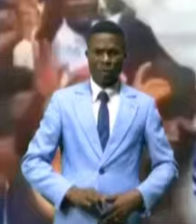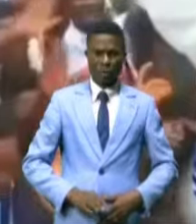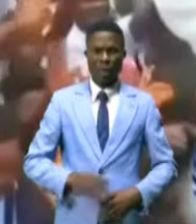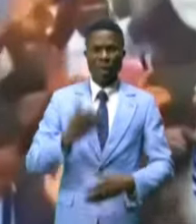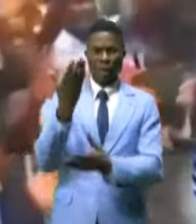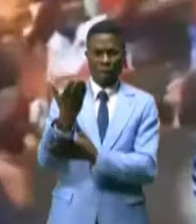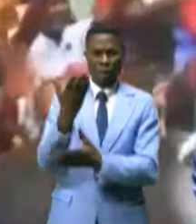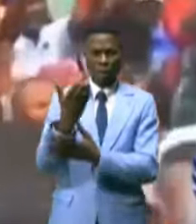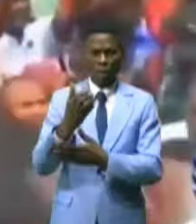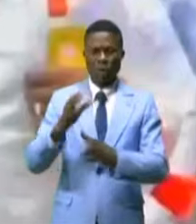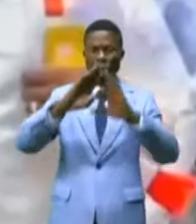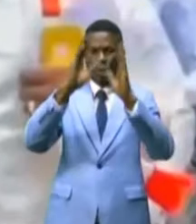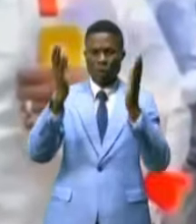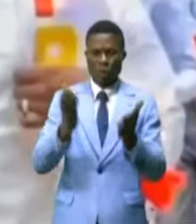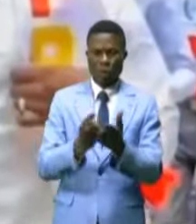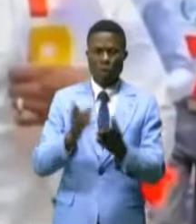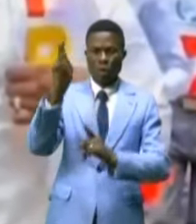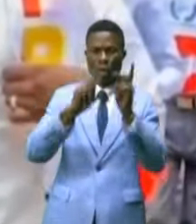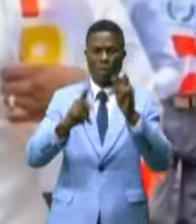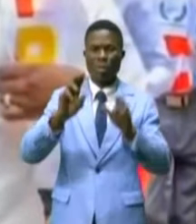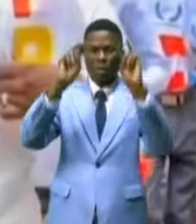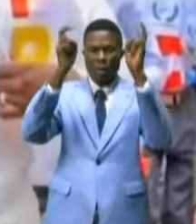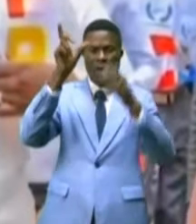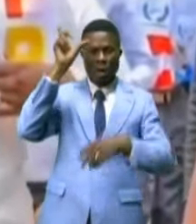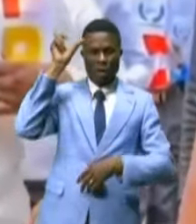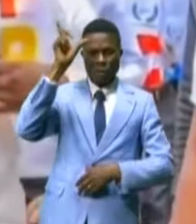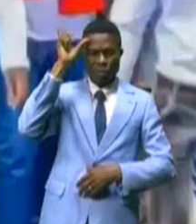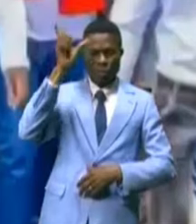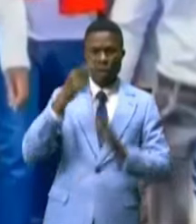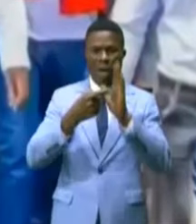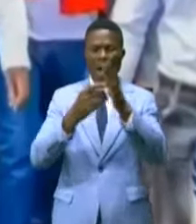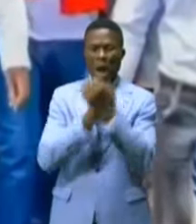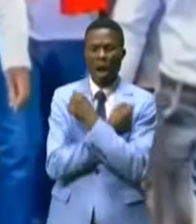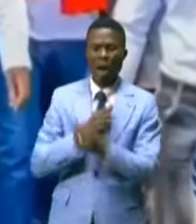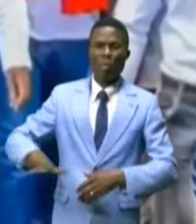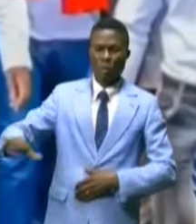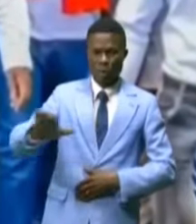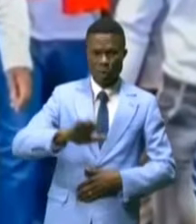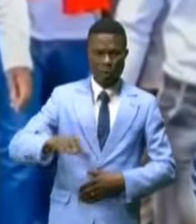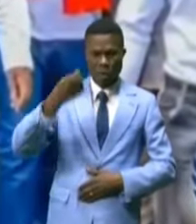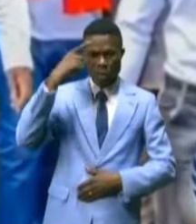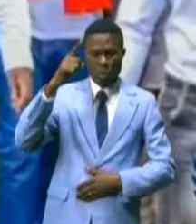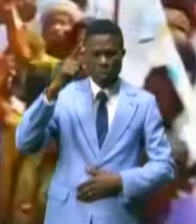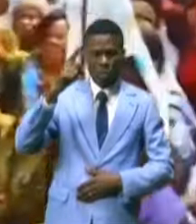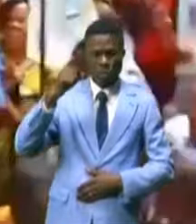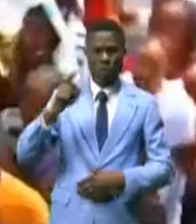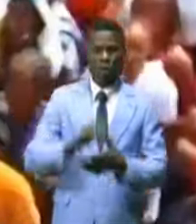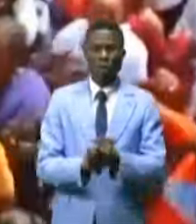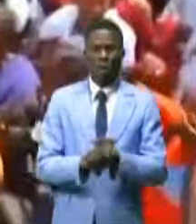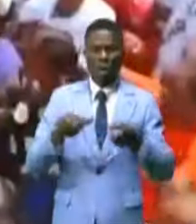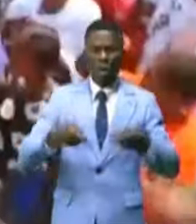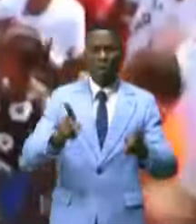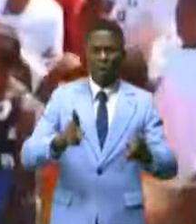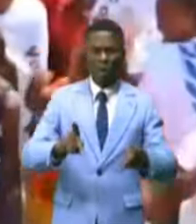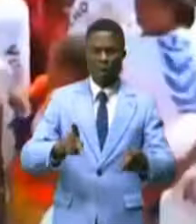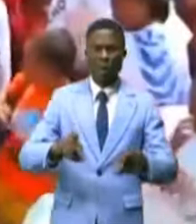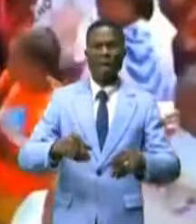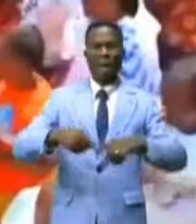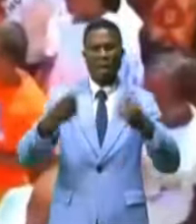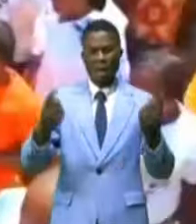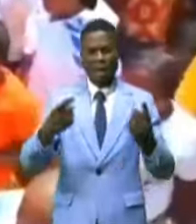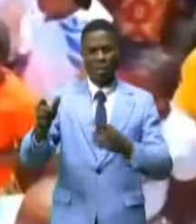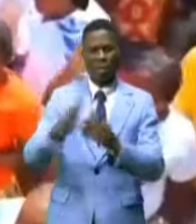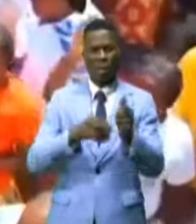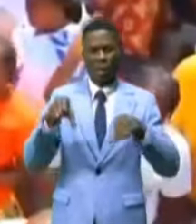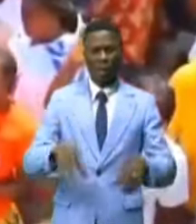appelant l'opinion louchoise à un sursaut patriotique pour ne pas prêter les flancs à l'ennemi, décidé à asseoir